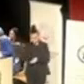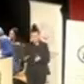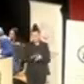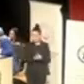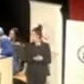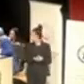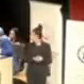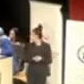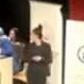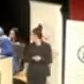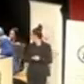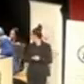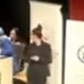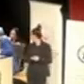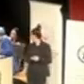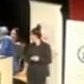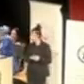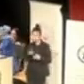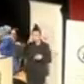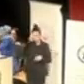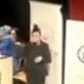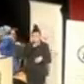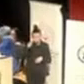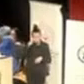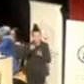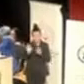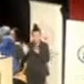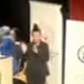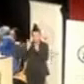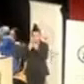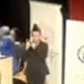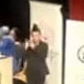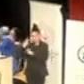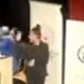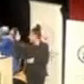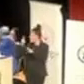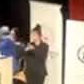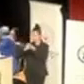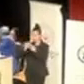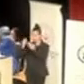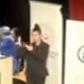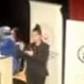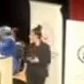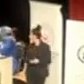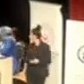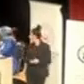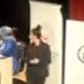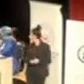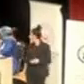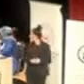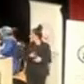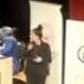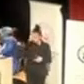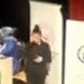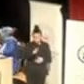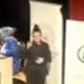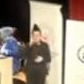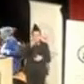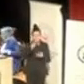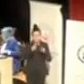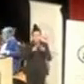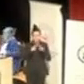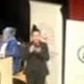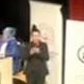gerçekleştirilmektedir. Türkiye Bibliografyası web sayfası bu görüntüde. Türkiye